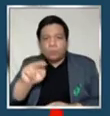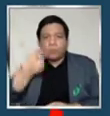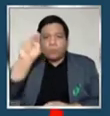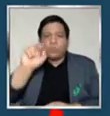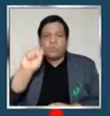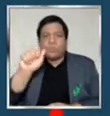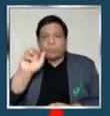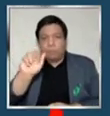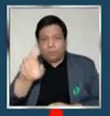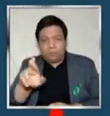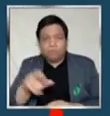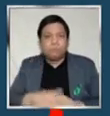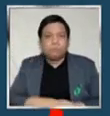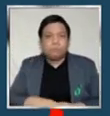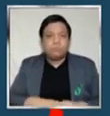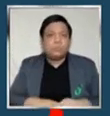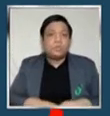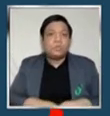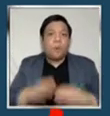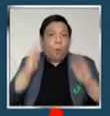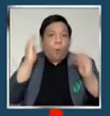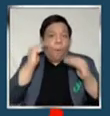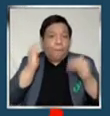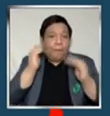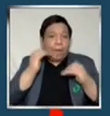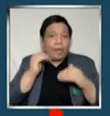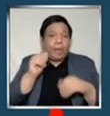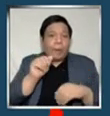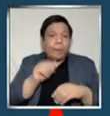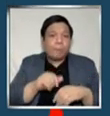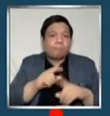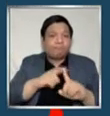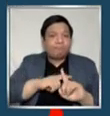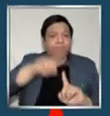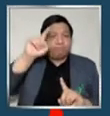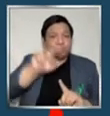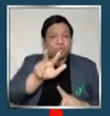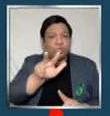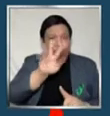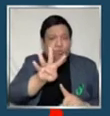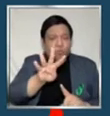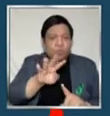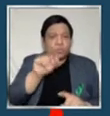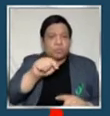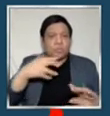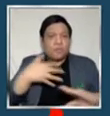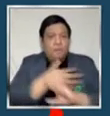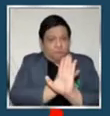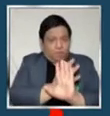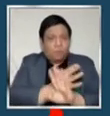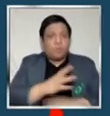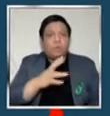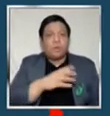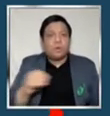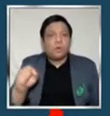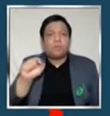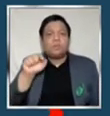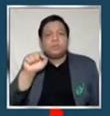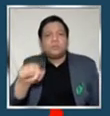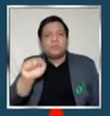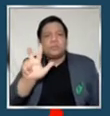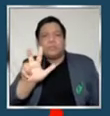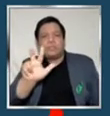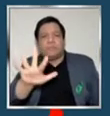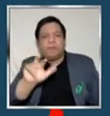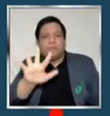degrees Celsius ang inaasahang maximum temperature na maitatala sa Davao City habang 35 degrees Celsius dyan sa